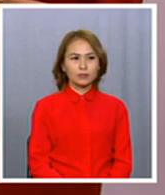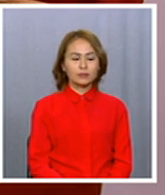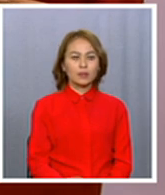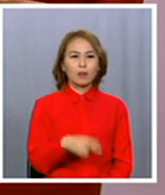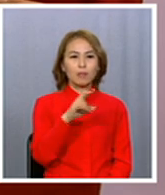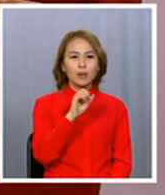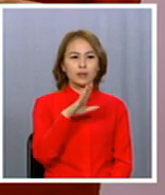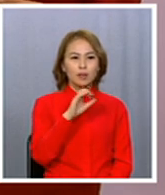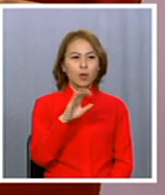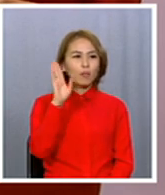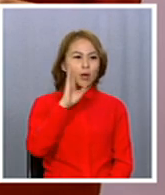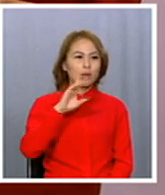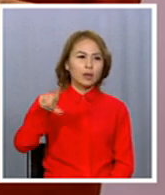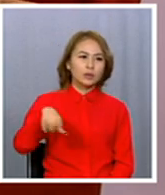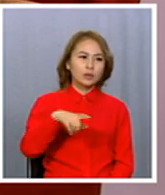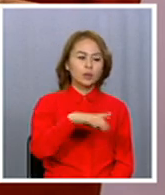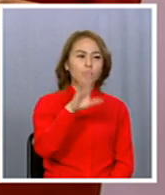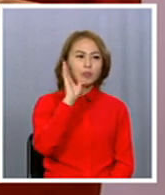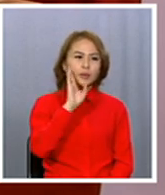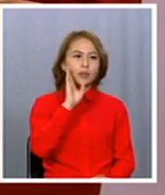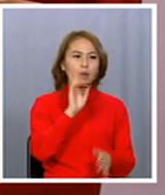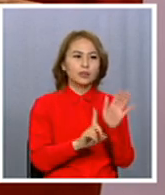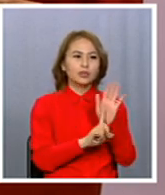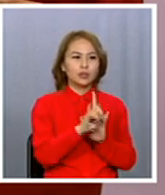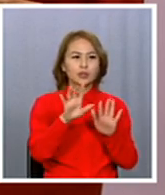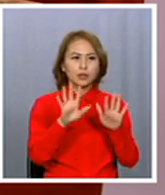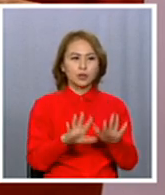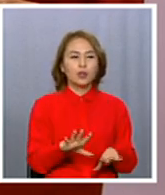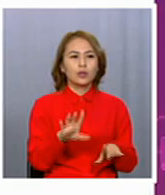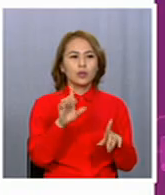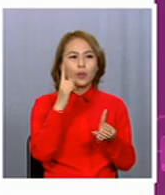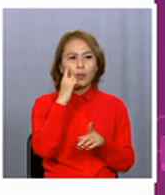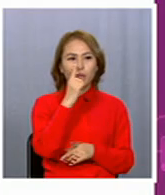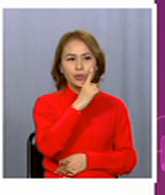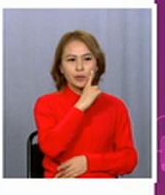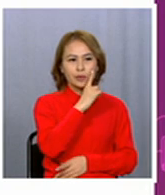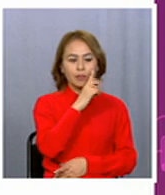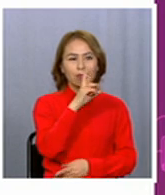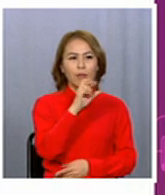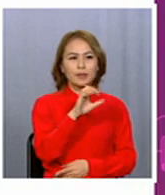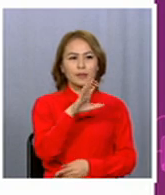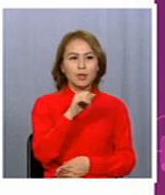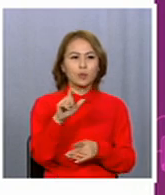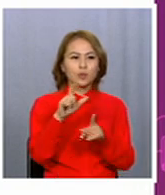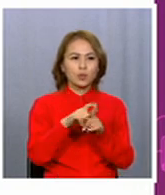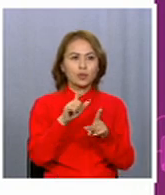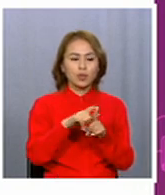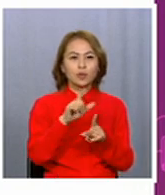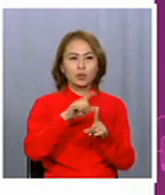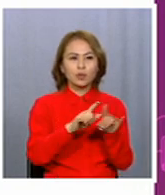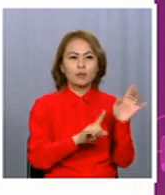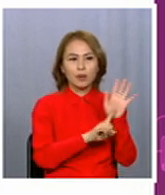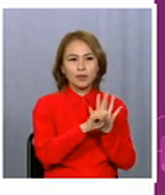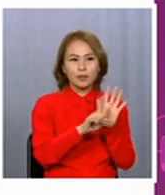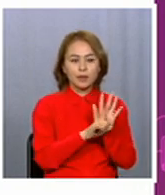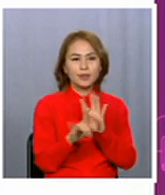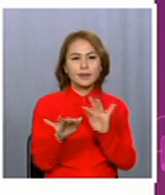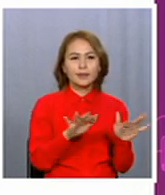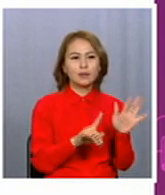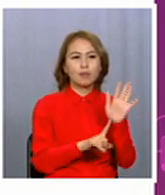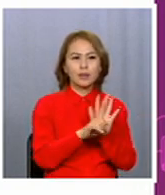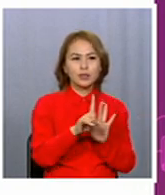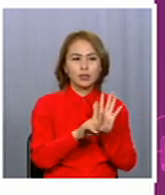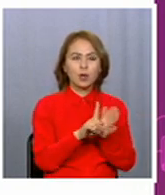Бастау – бұлақтың, өзеннің басталатын жері, көзі. Бастау сөзі – сөз бастау, іс бастау,